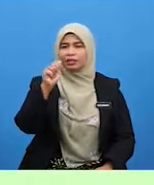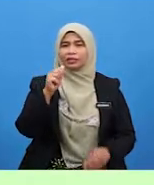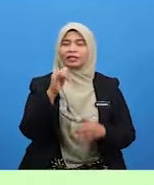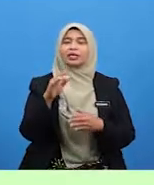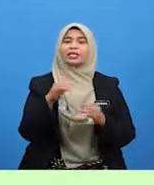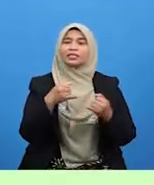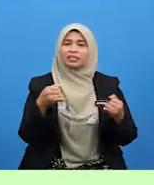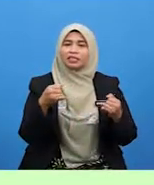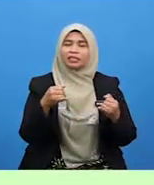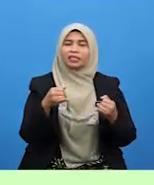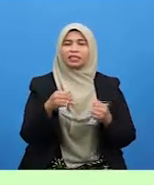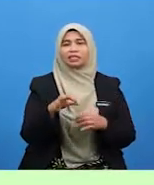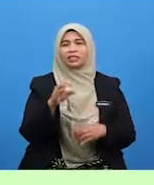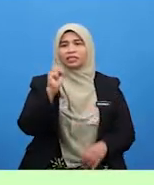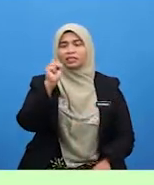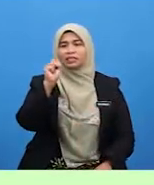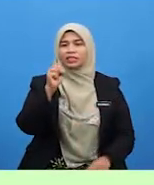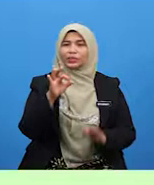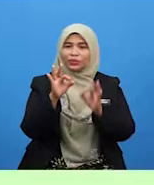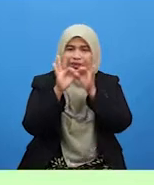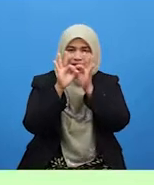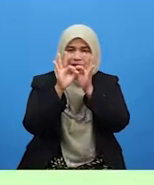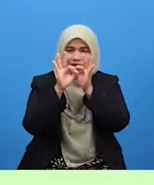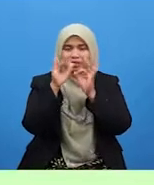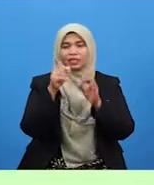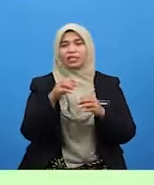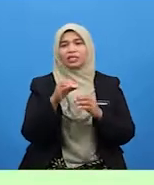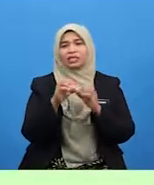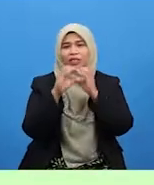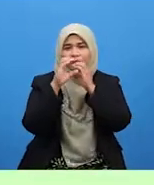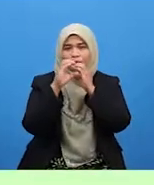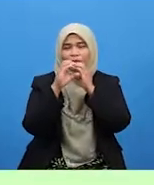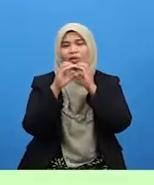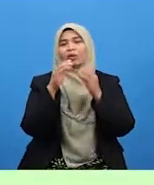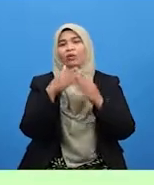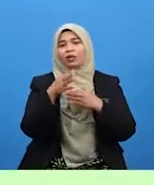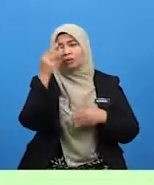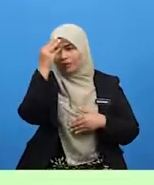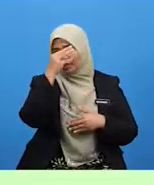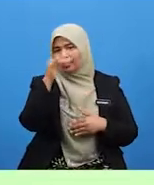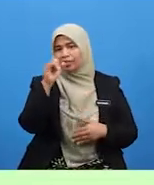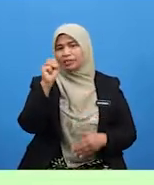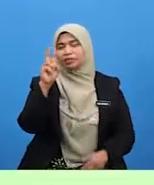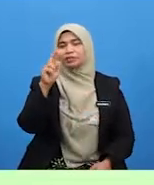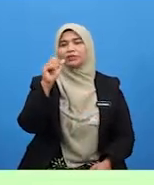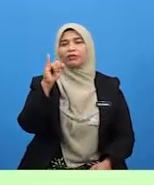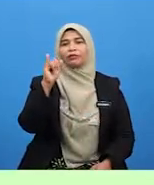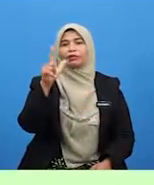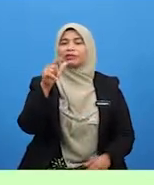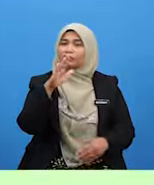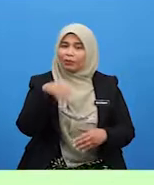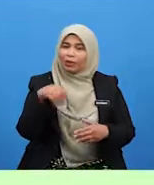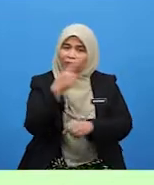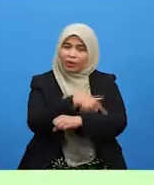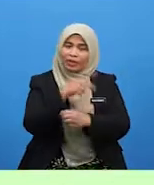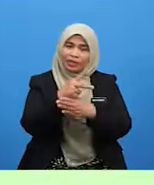Sangkakala adalah sejenis serunai yang ditiupkan oleh Malaikat Israfil sebelum hari